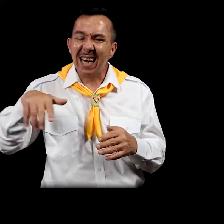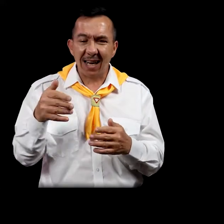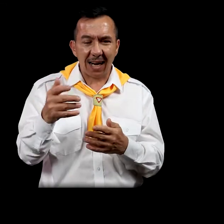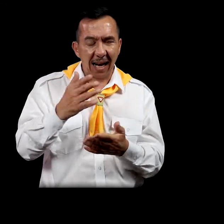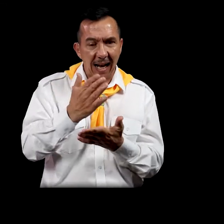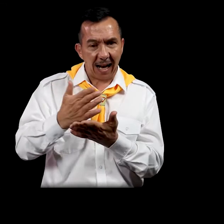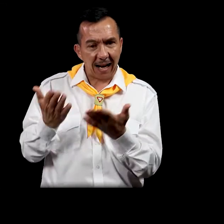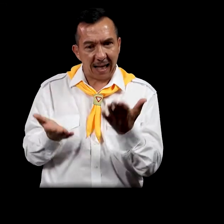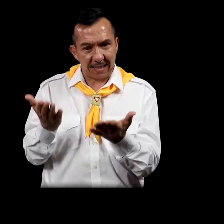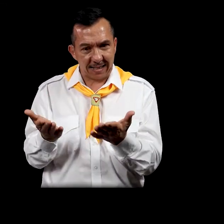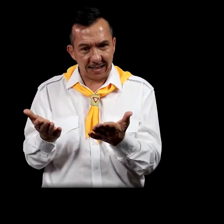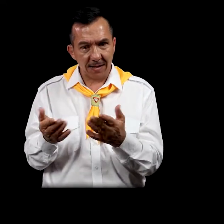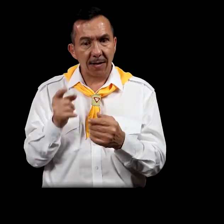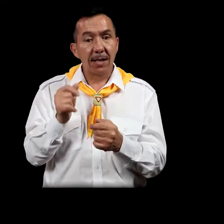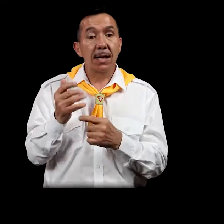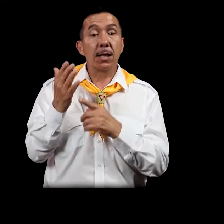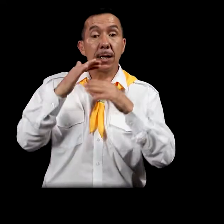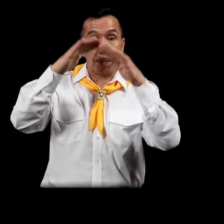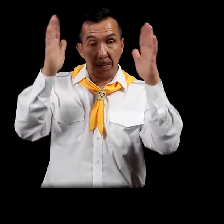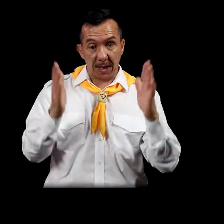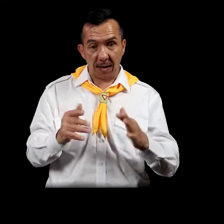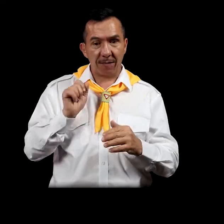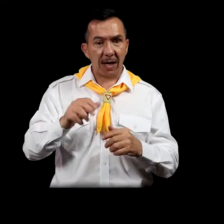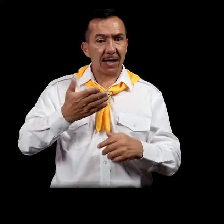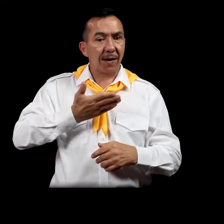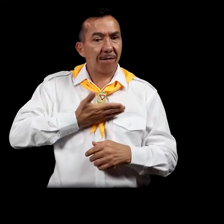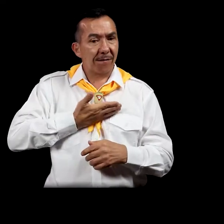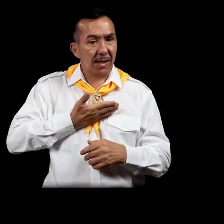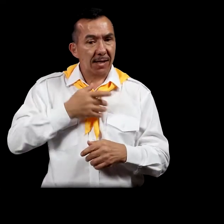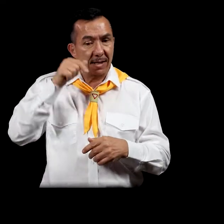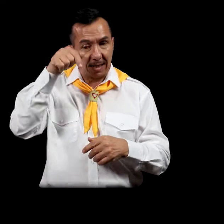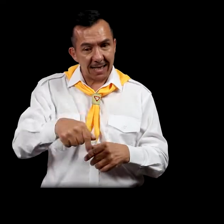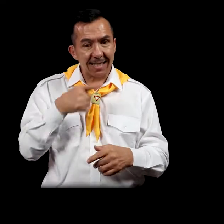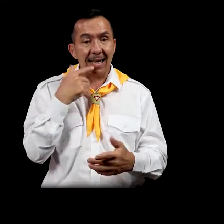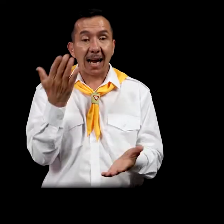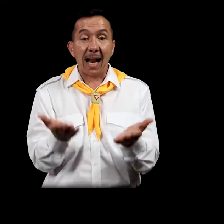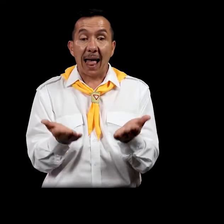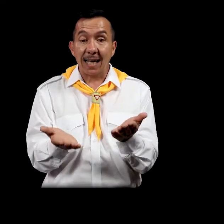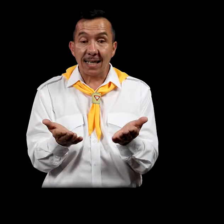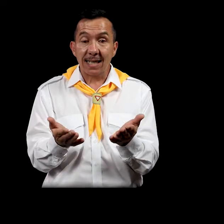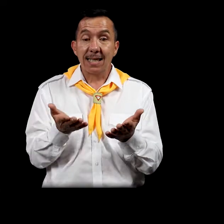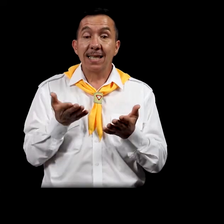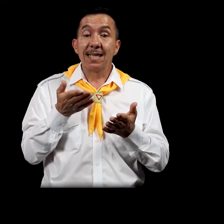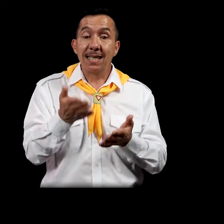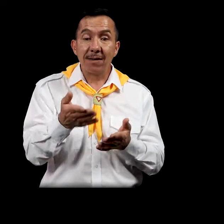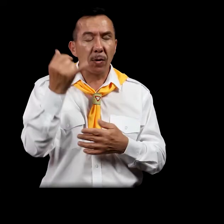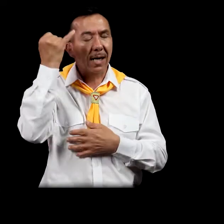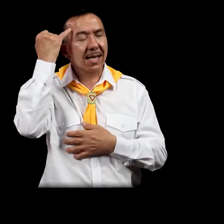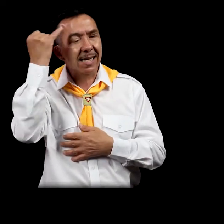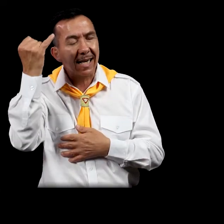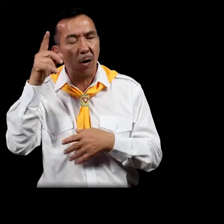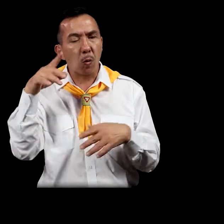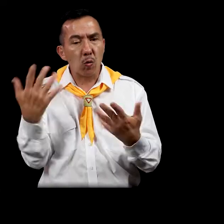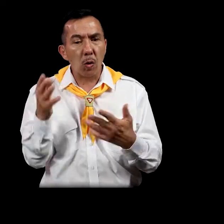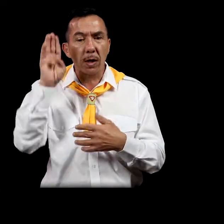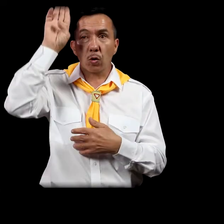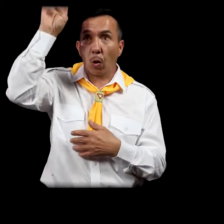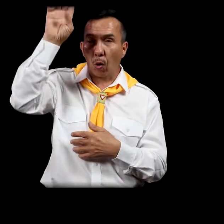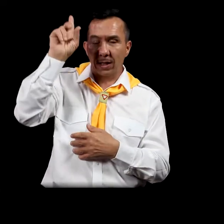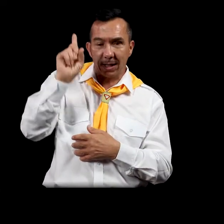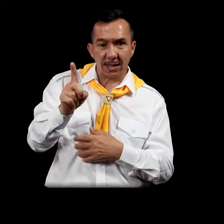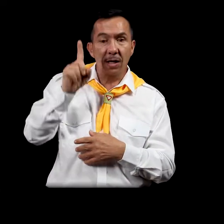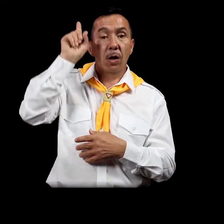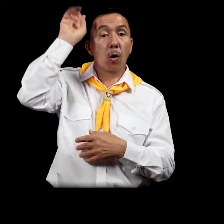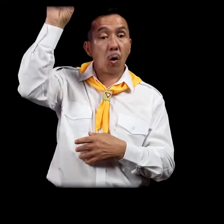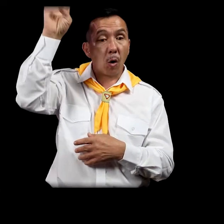kultuur. Die beeld van die vader is in die gelykenis gee ons 'n idee hoe God is. God